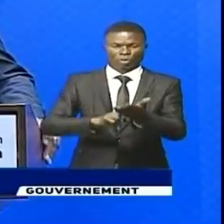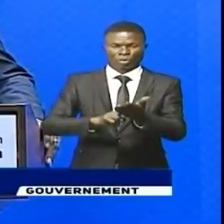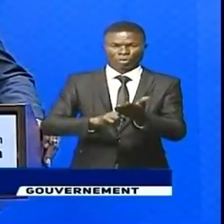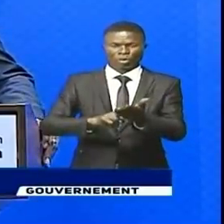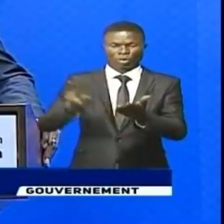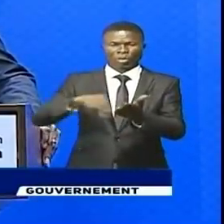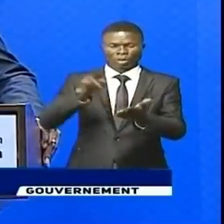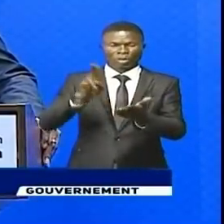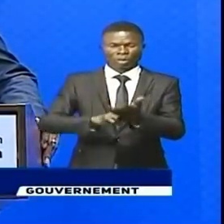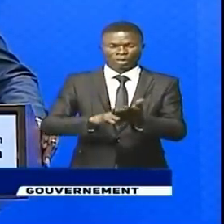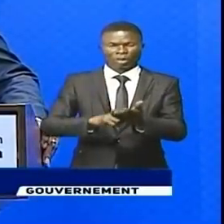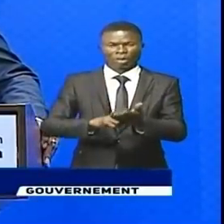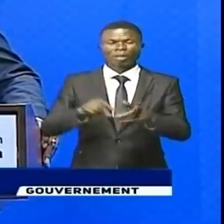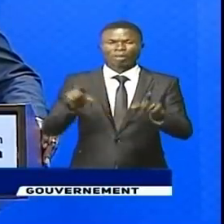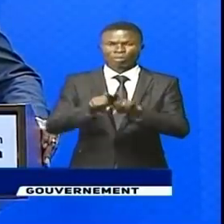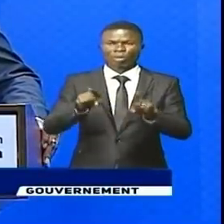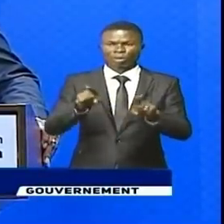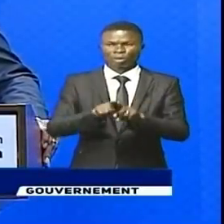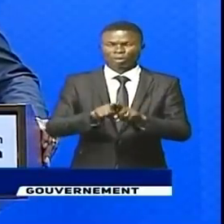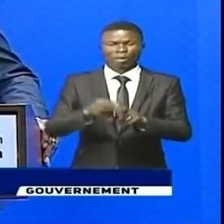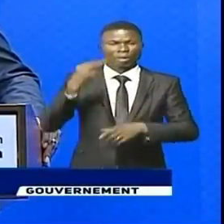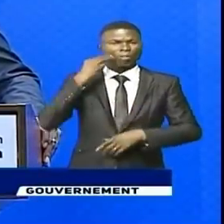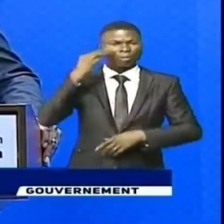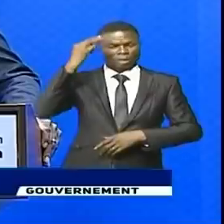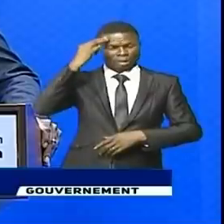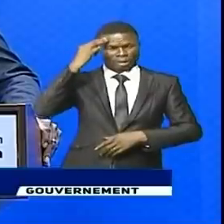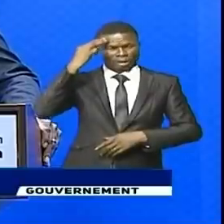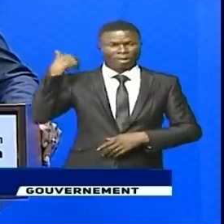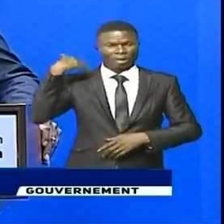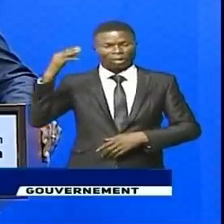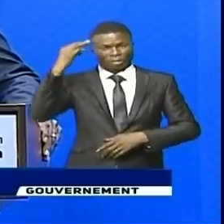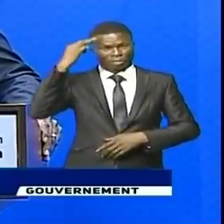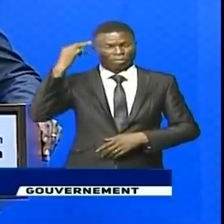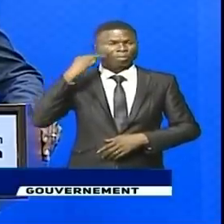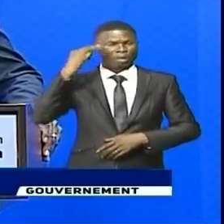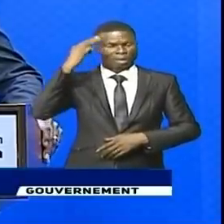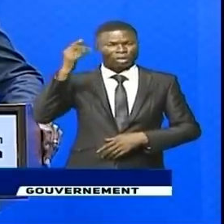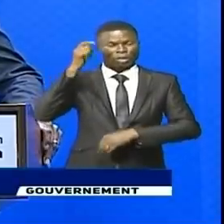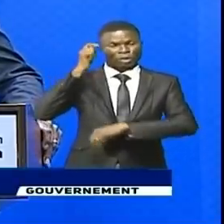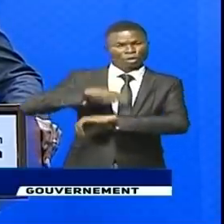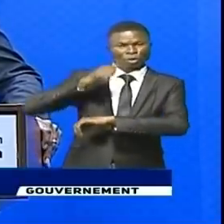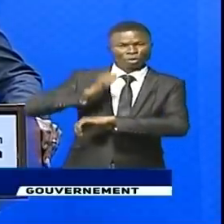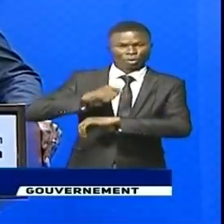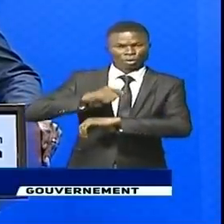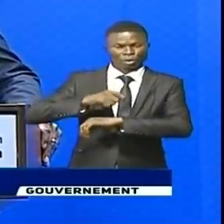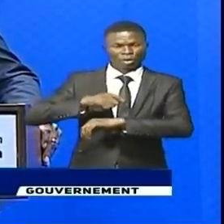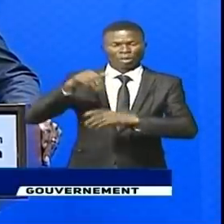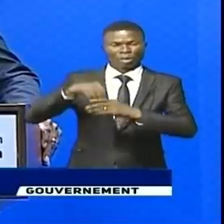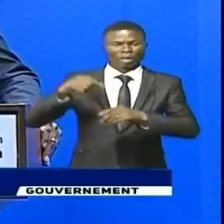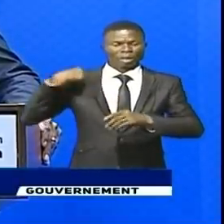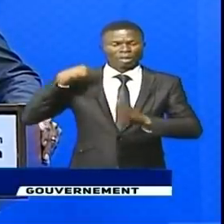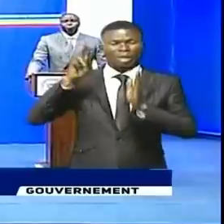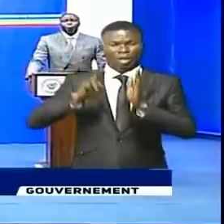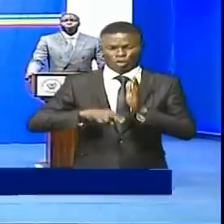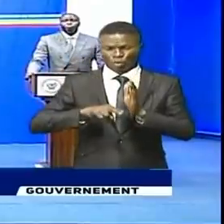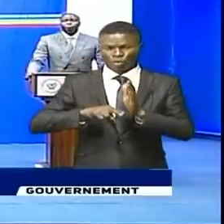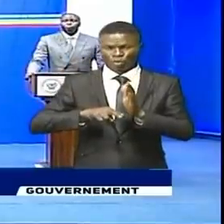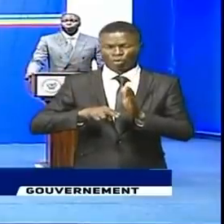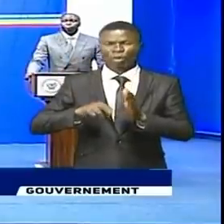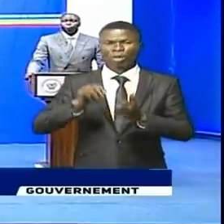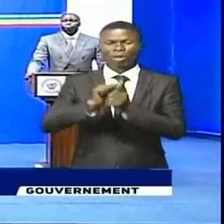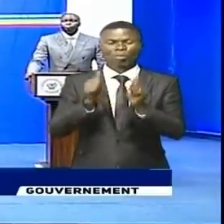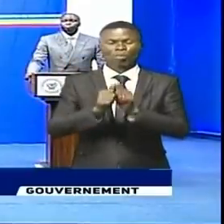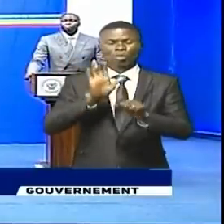d'accord respectivement par la ministre d'état ministre de la justice qui au sein du gouvernement s'occupe justement les différents